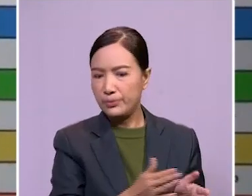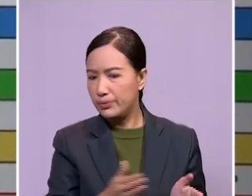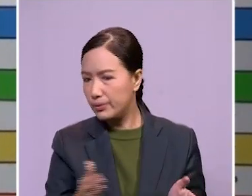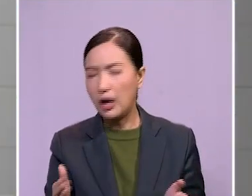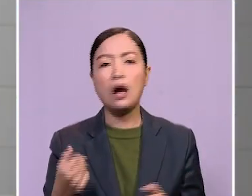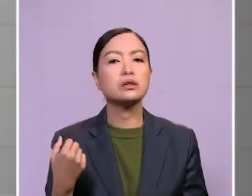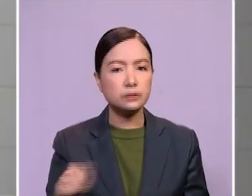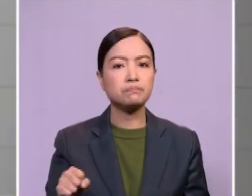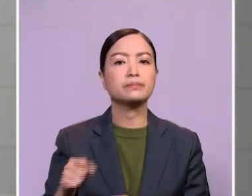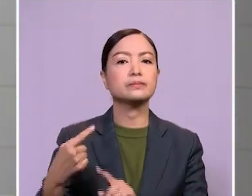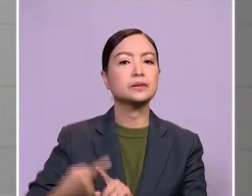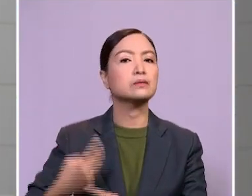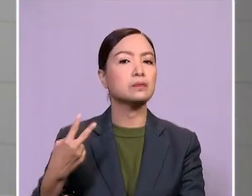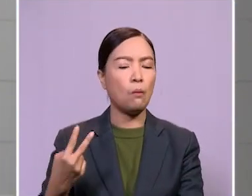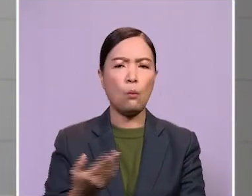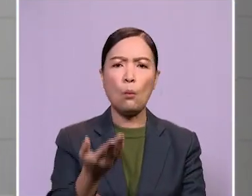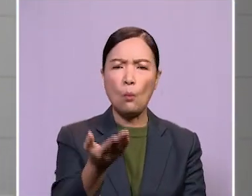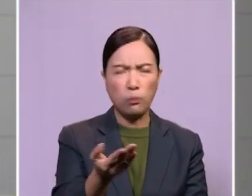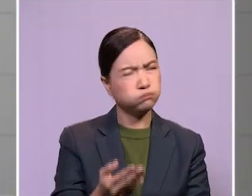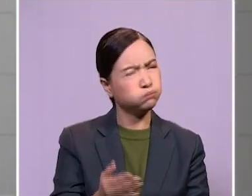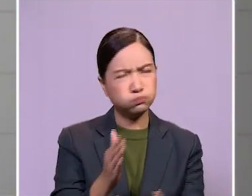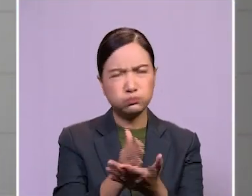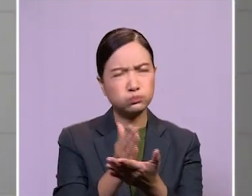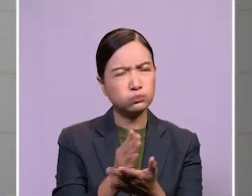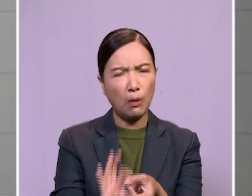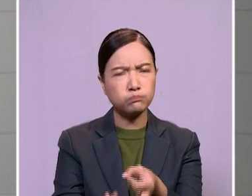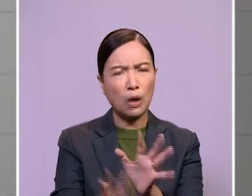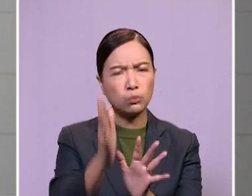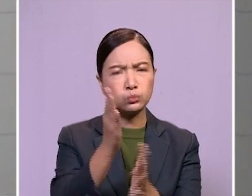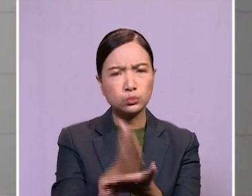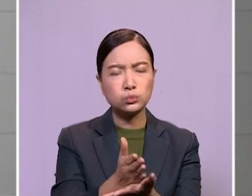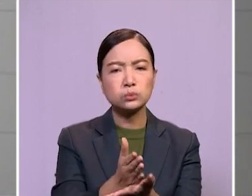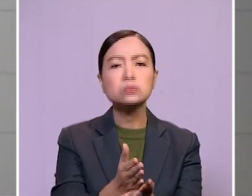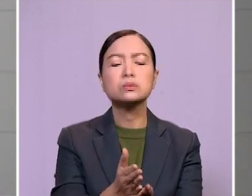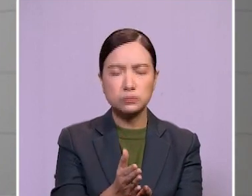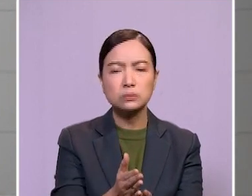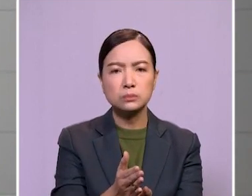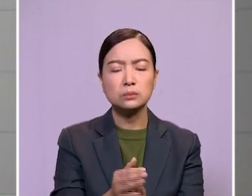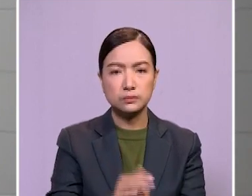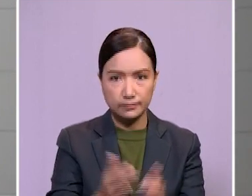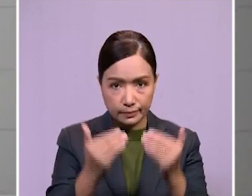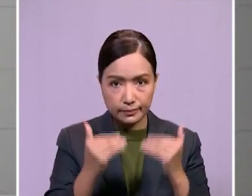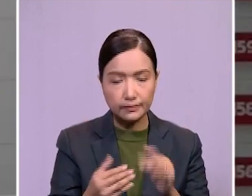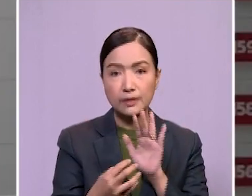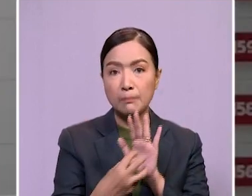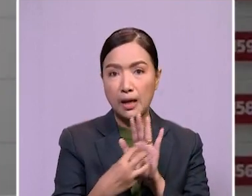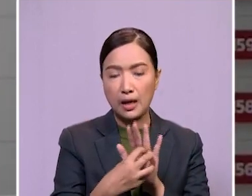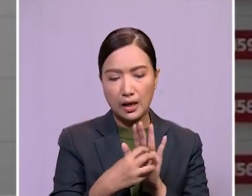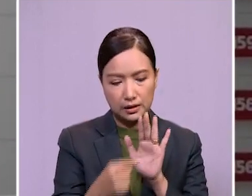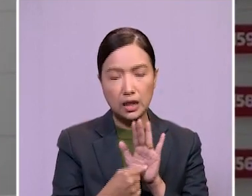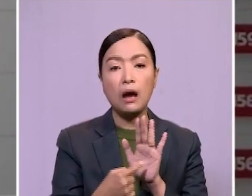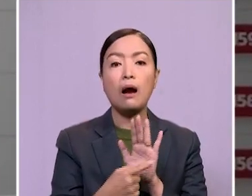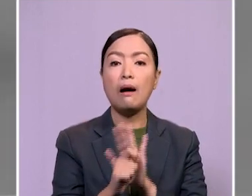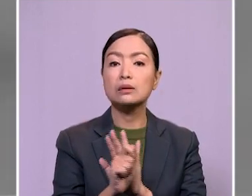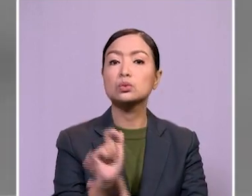และก็ขอความร่วมมือประชาชนงดเผาทุกชนิดในพื้นที่โล่งแจ้งนะครับลงมาที่ภาคกลางจังหวัดอ่างทอง